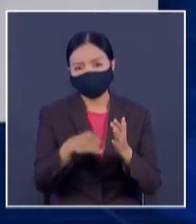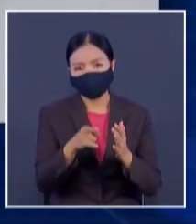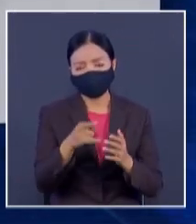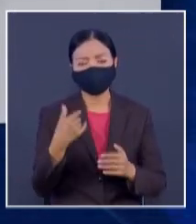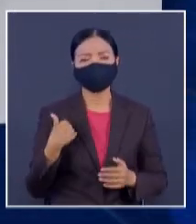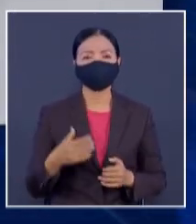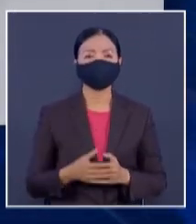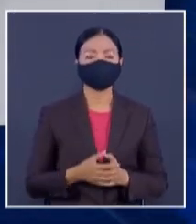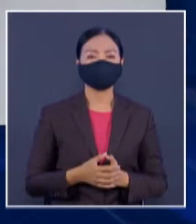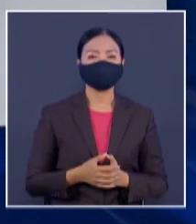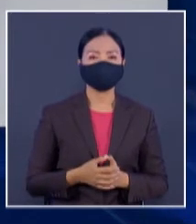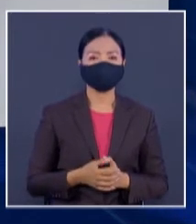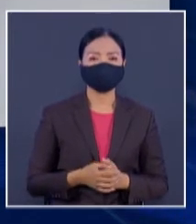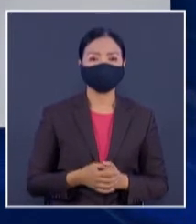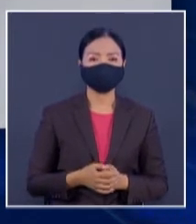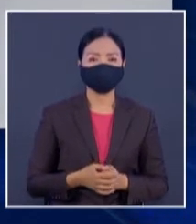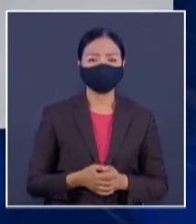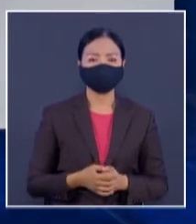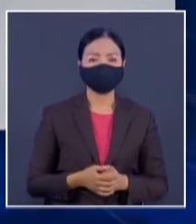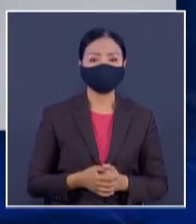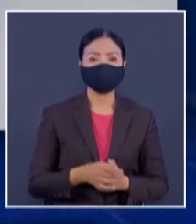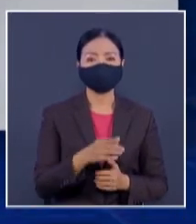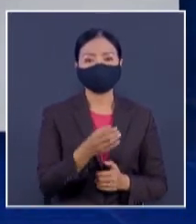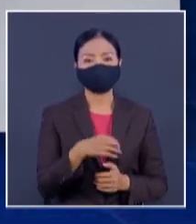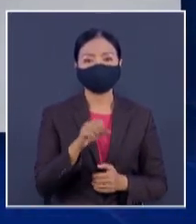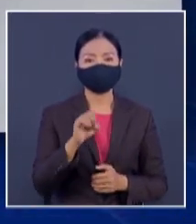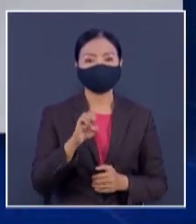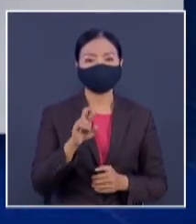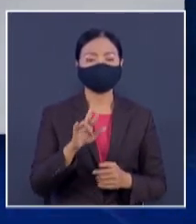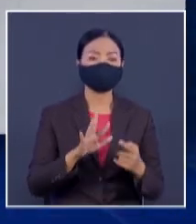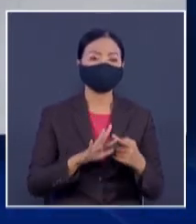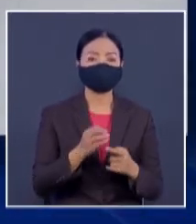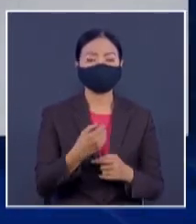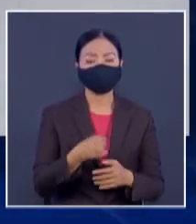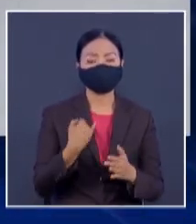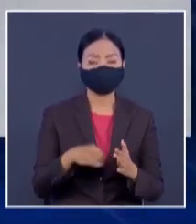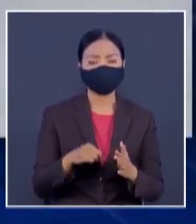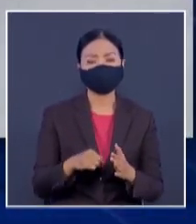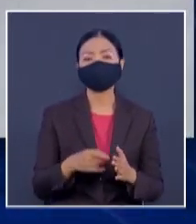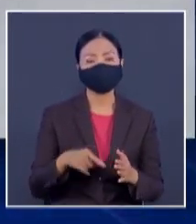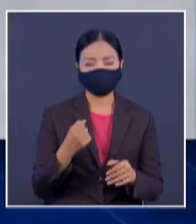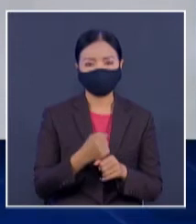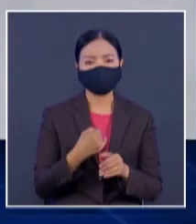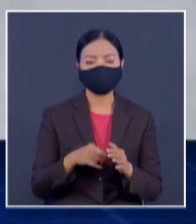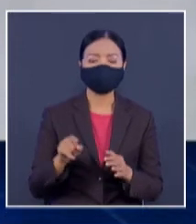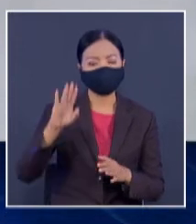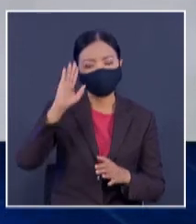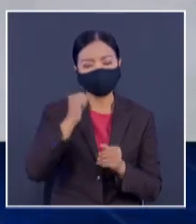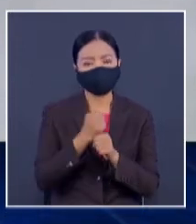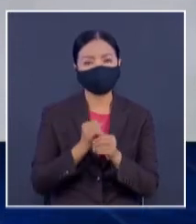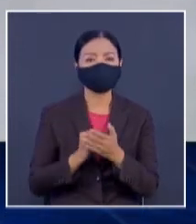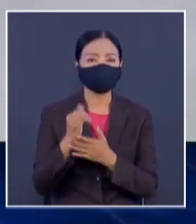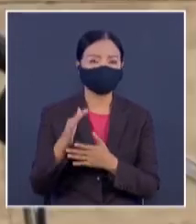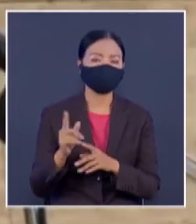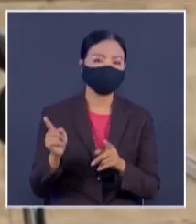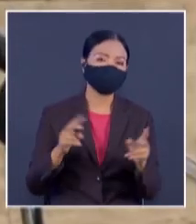ระบอกว่าถ้าตำรวจจะดำเนินคดีก็พร้อมให้ความร่วมมือผิดก็ว่าไปตามผิดเป็นเรื่องที่ตำรวจเนี่ยทำถูกแล้วนะครับแต่ตำรวจก็ต้องควรดูแลเรื่